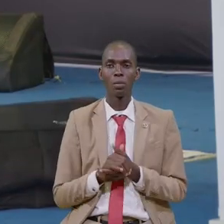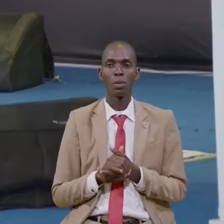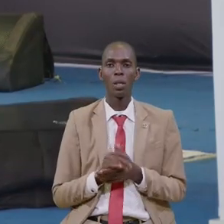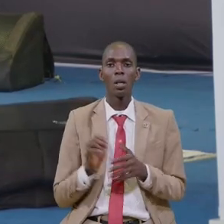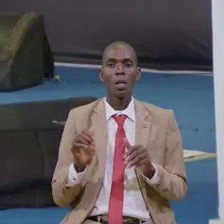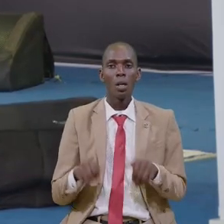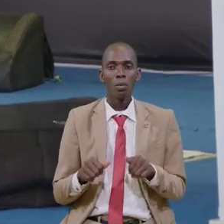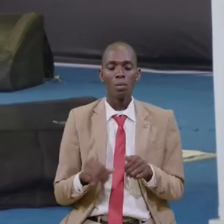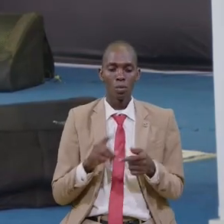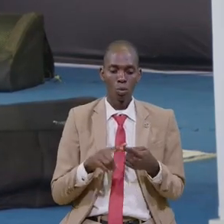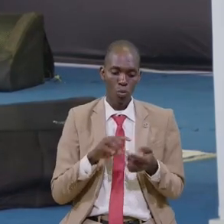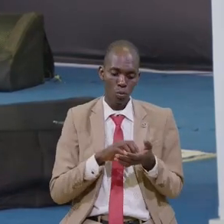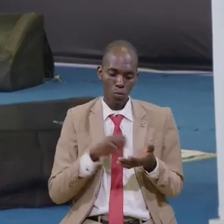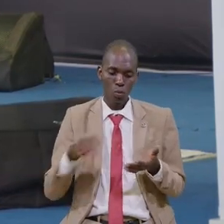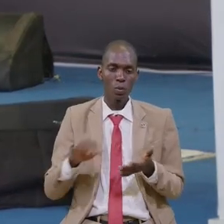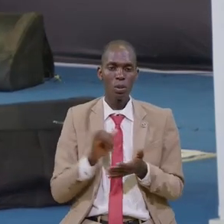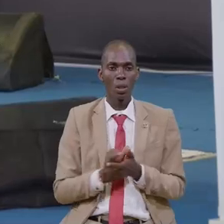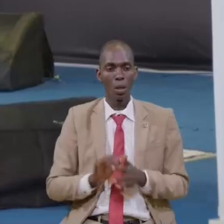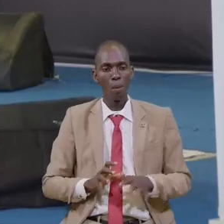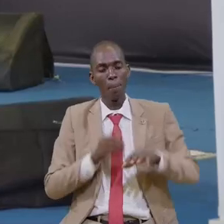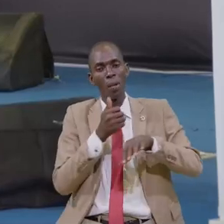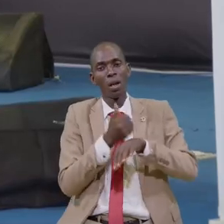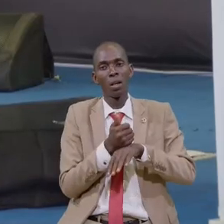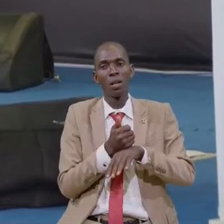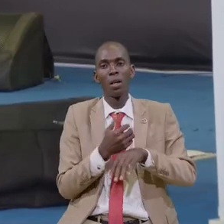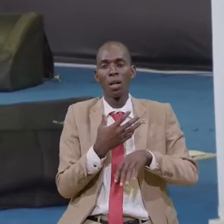Capable de faire avancer cette montagne, comme tu crois.